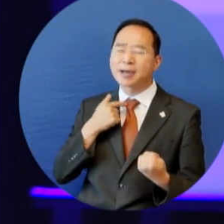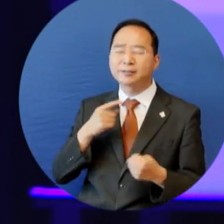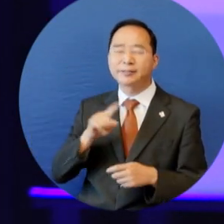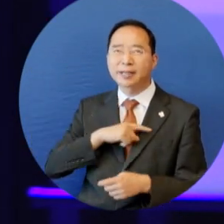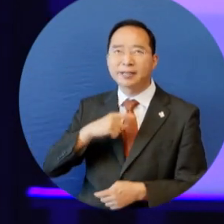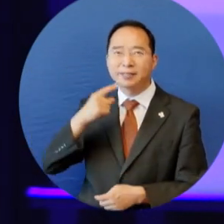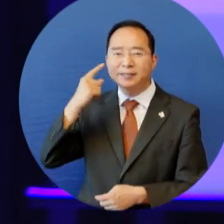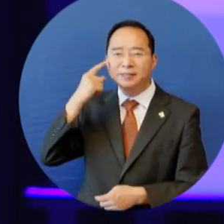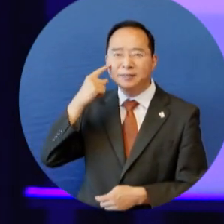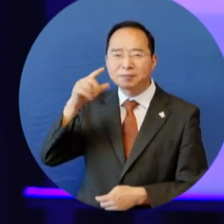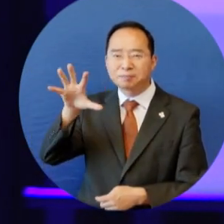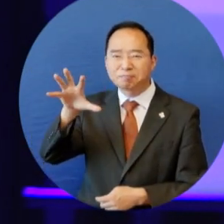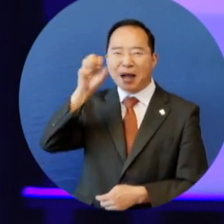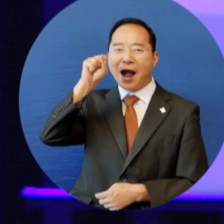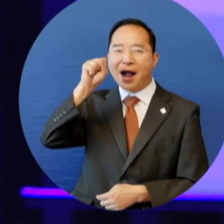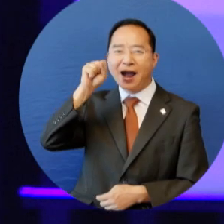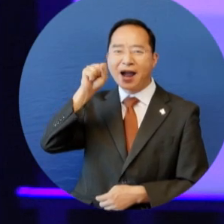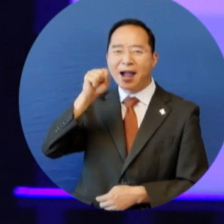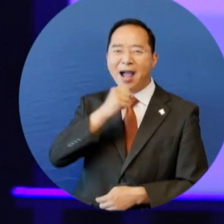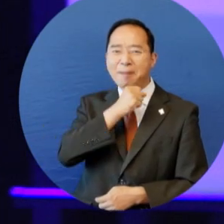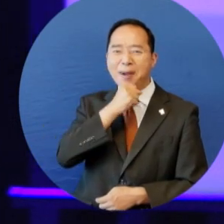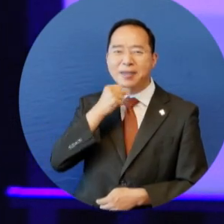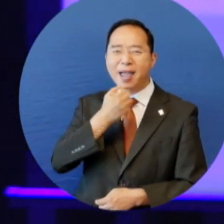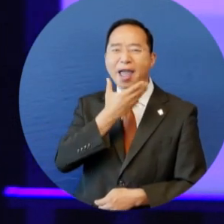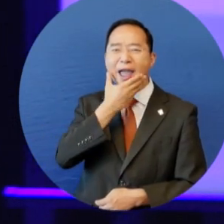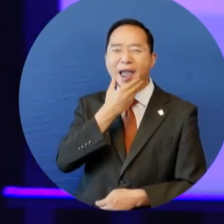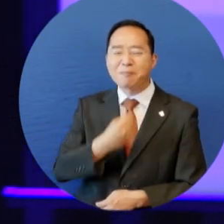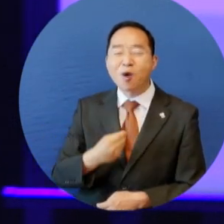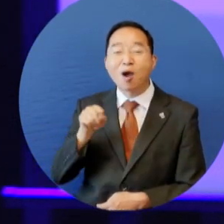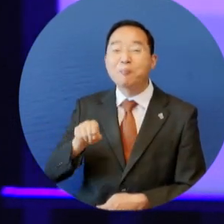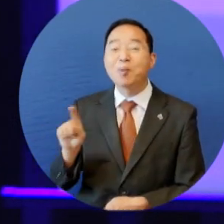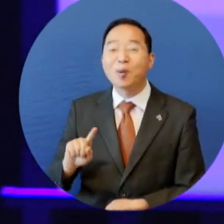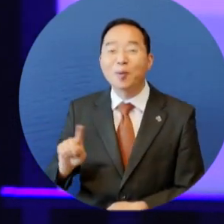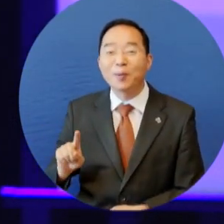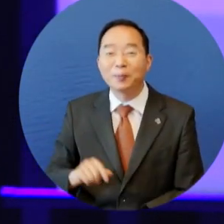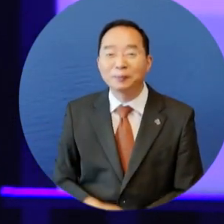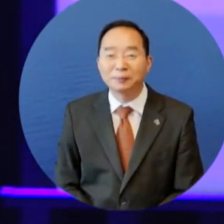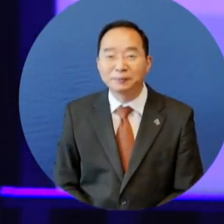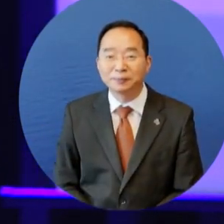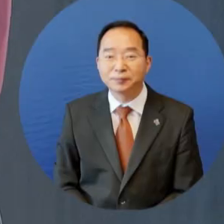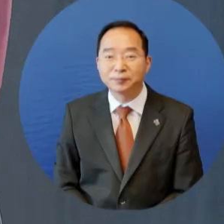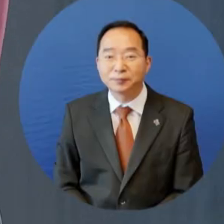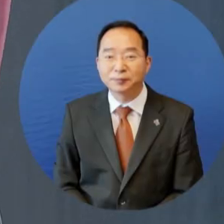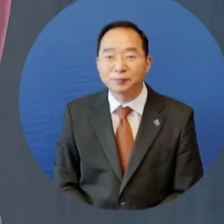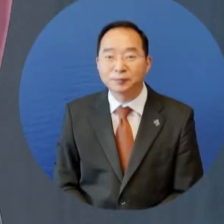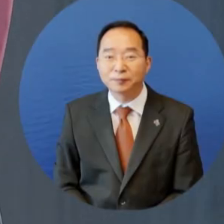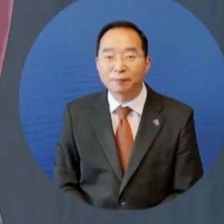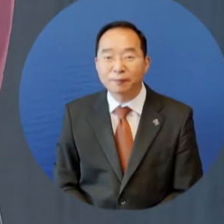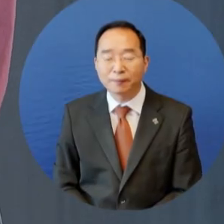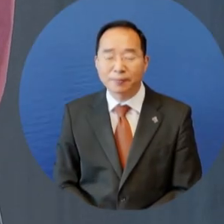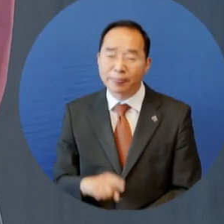중에서 제일 인상 깊었던 맛있고 행복했던 추억 있는 음식이 뭘까요?